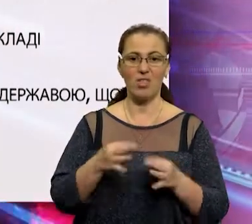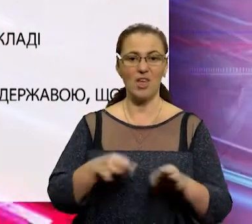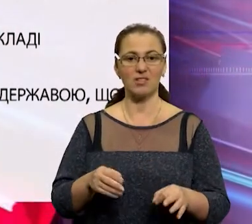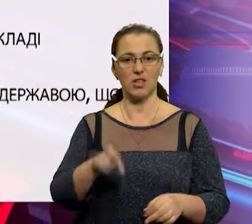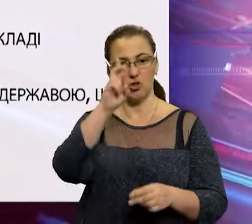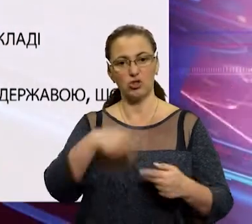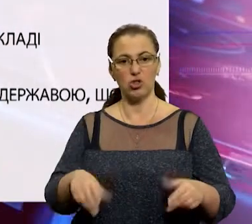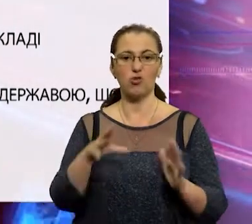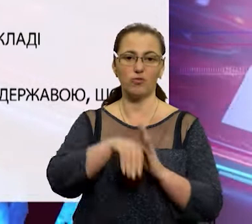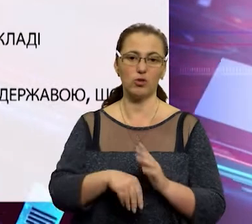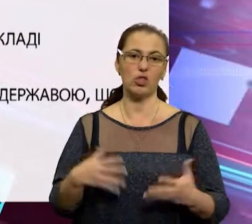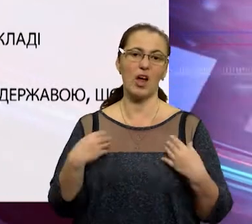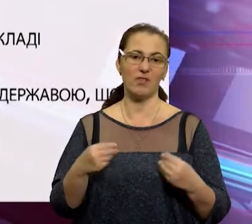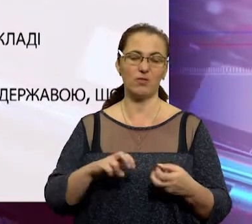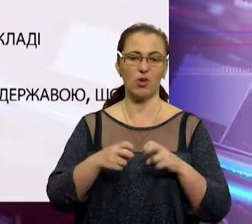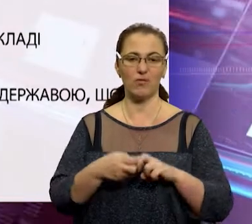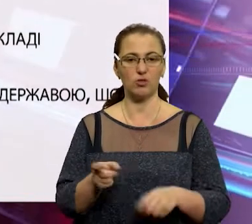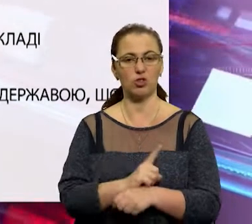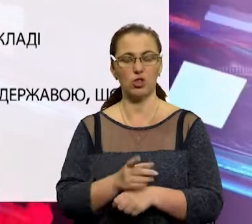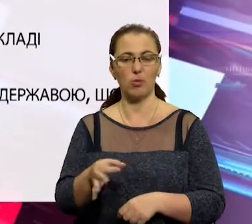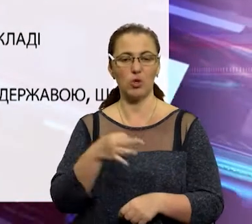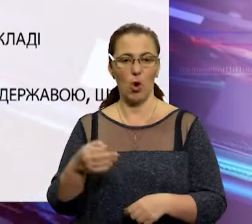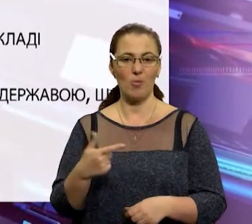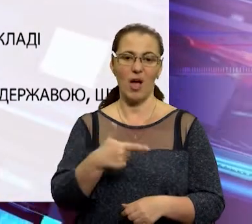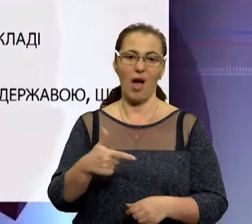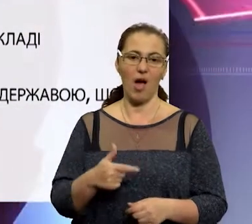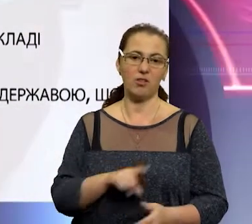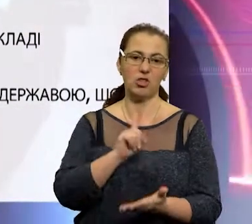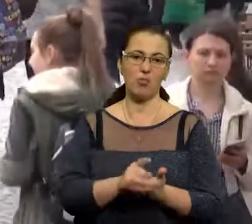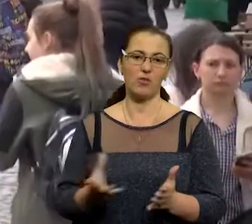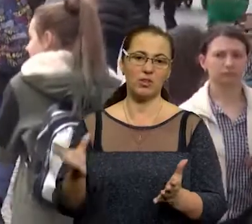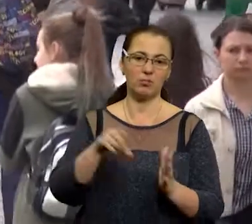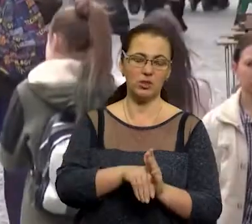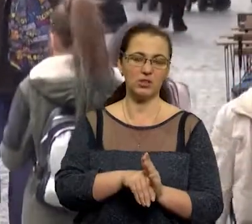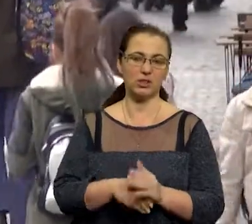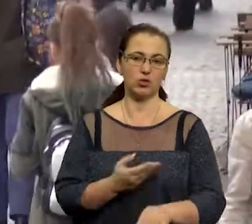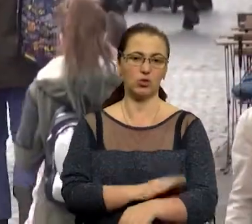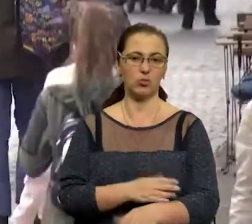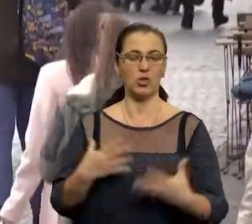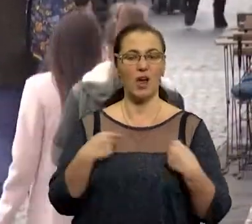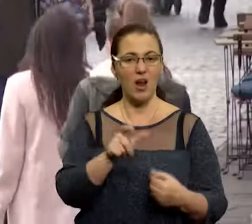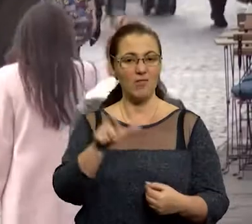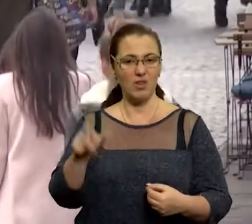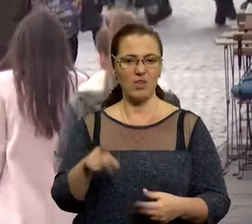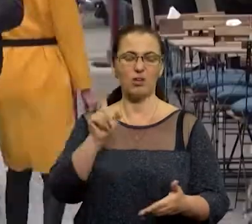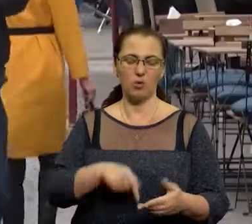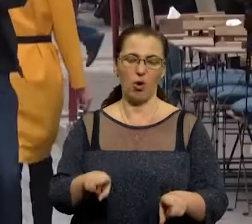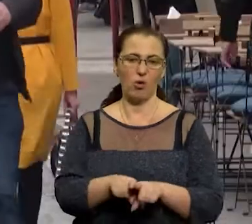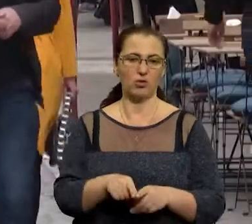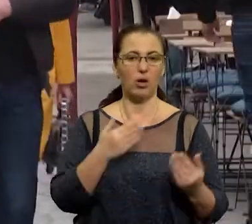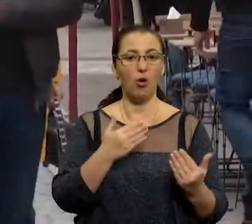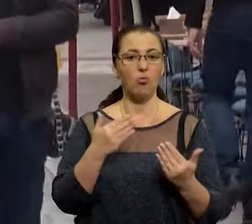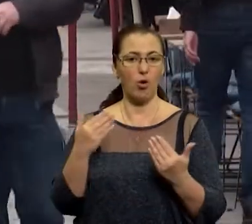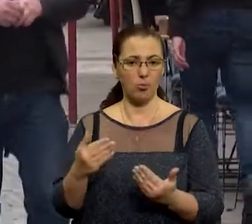Львівську, Івано-Франківську та Тернопільську області, Галичина повинна приєднатися до Польщі. Львів'яни переконують, у такому соціологічному